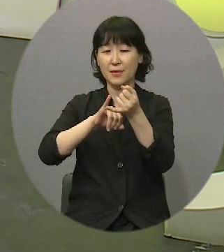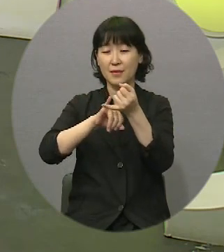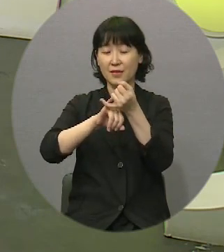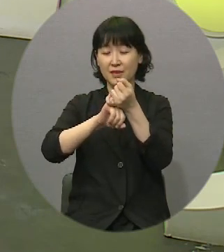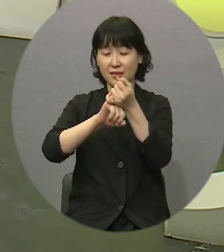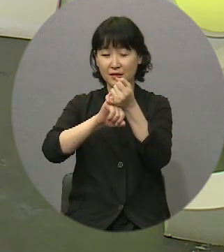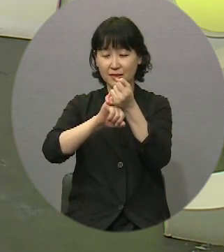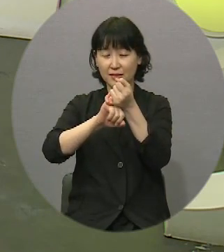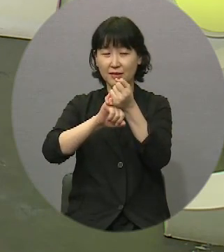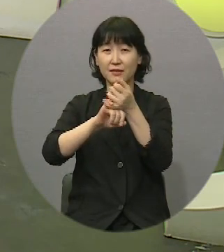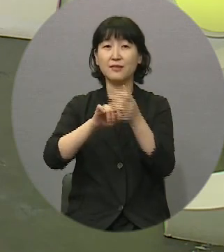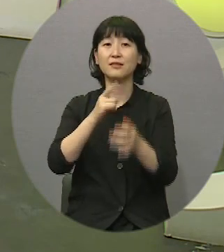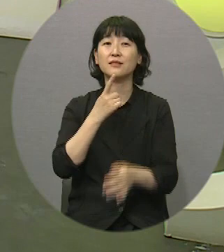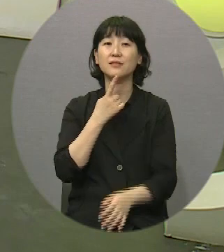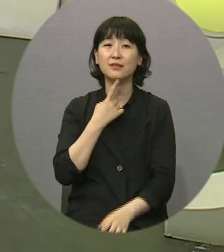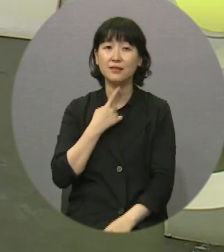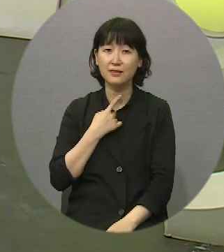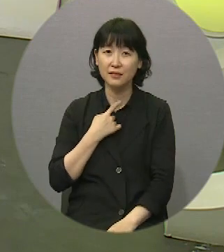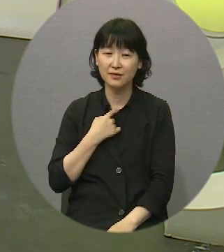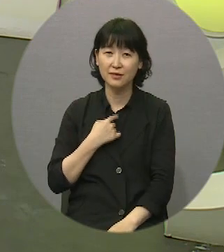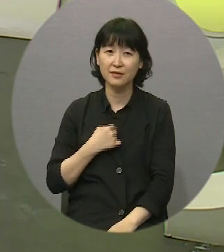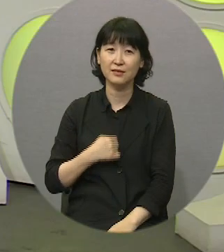언약했었지